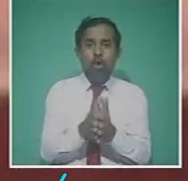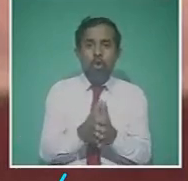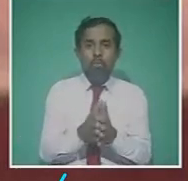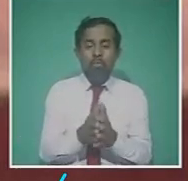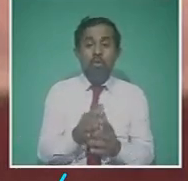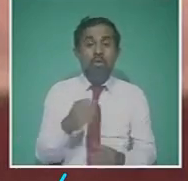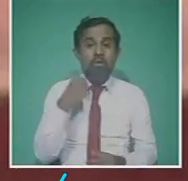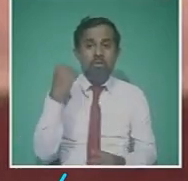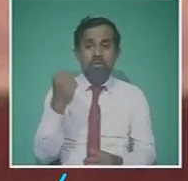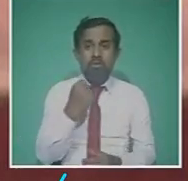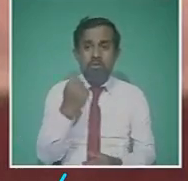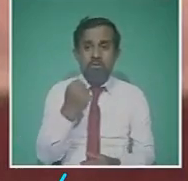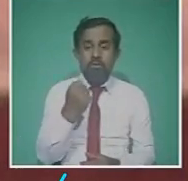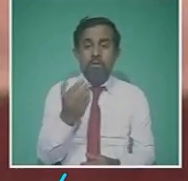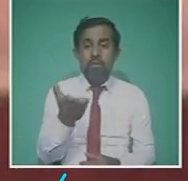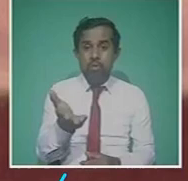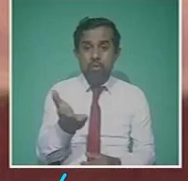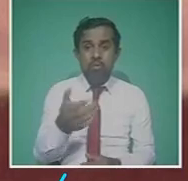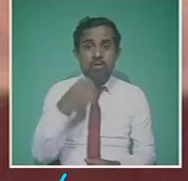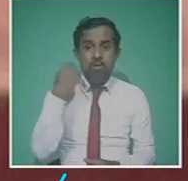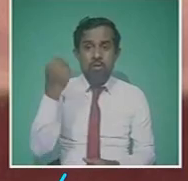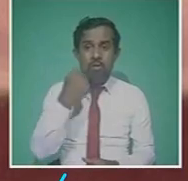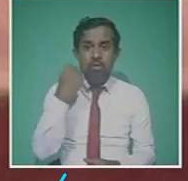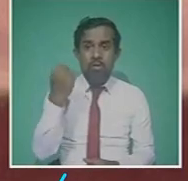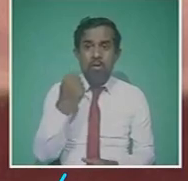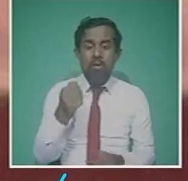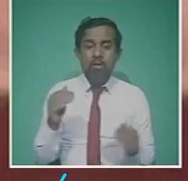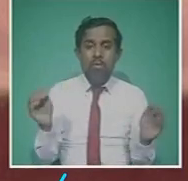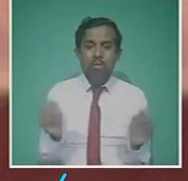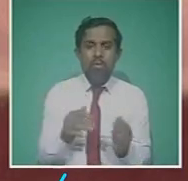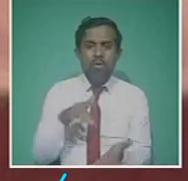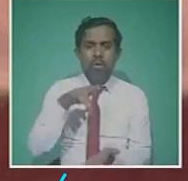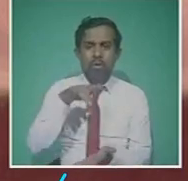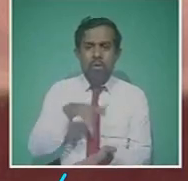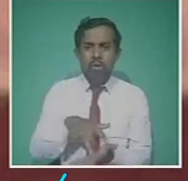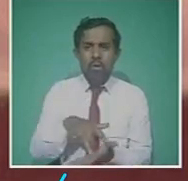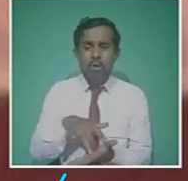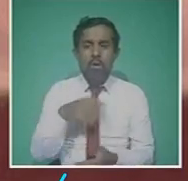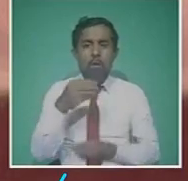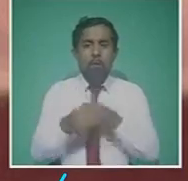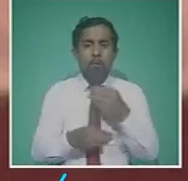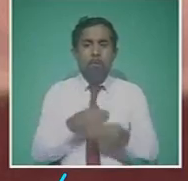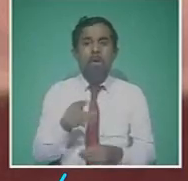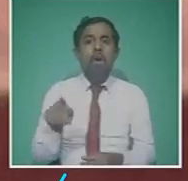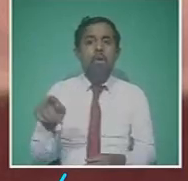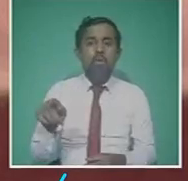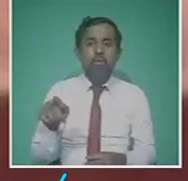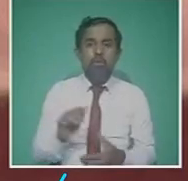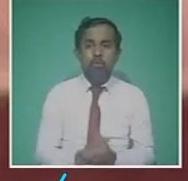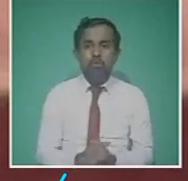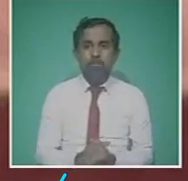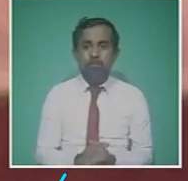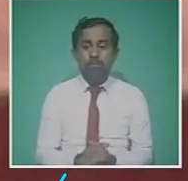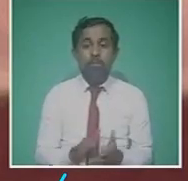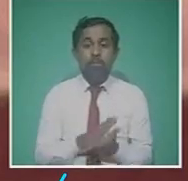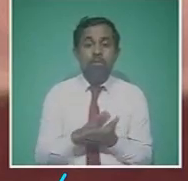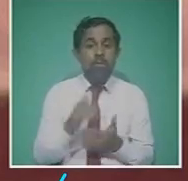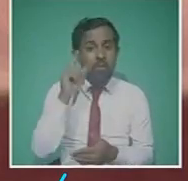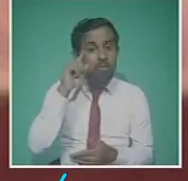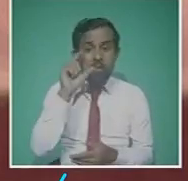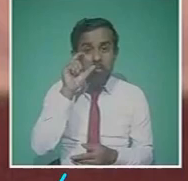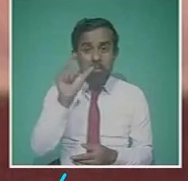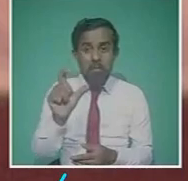අමතන අද ඔබතුමාලා අමතන අර කුඩා හා මධ්‍ය පරිමාණ ව්‍යවසායකයෝ කවුද හොඳට මතක් කරලා